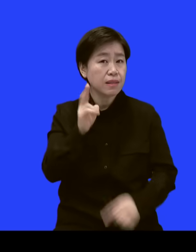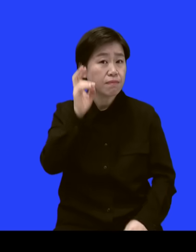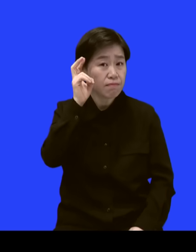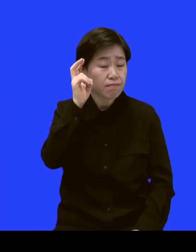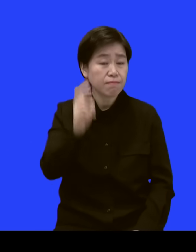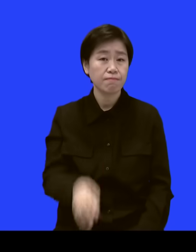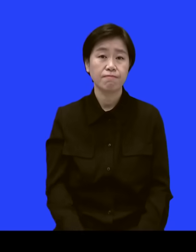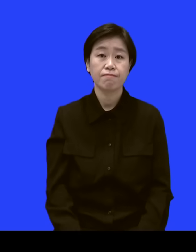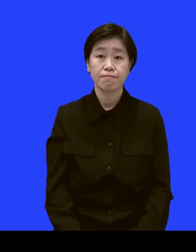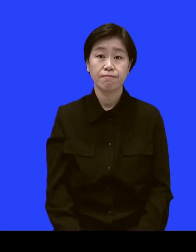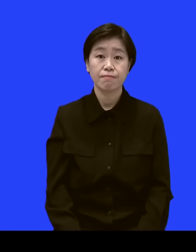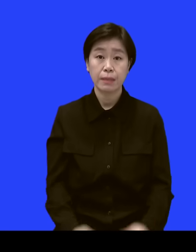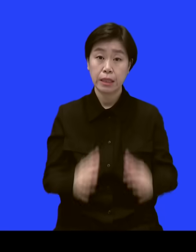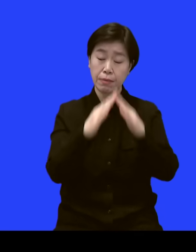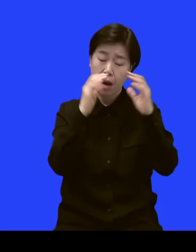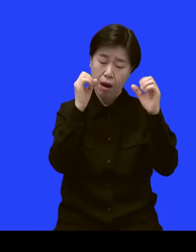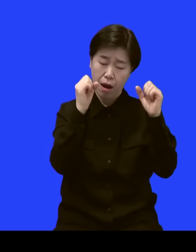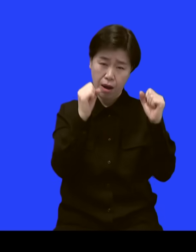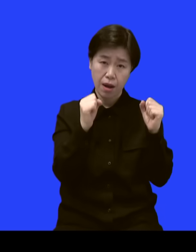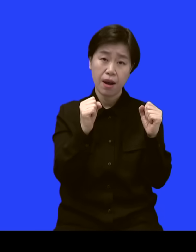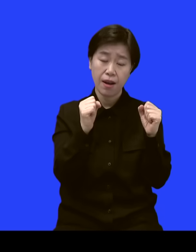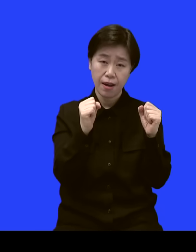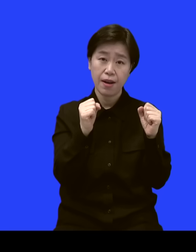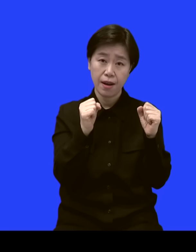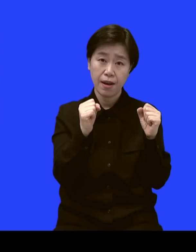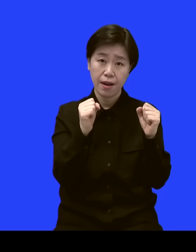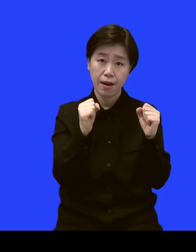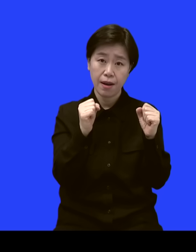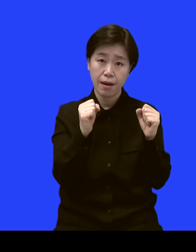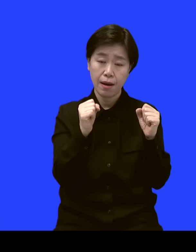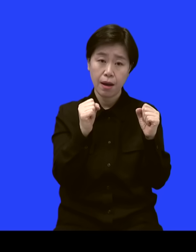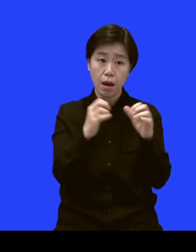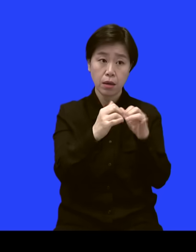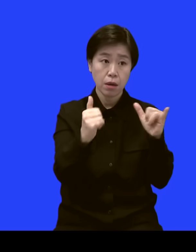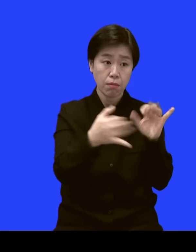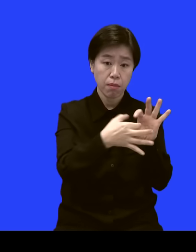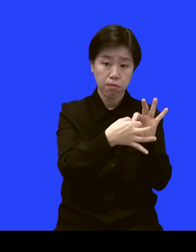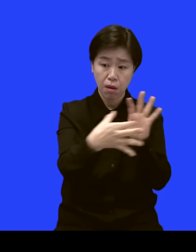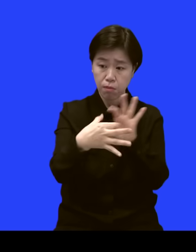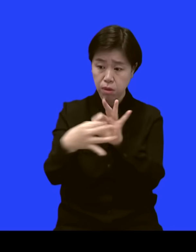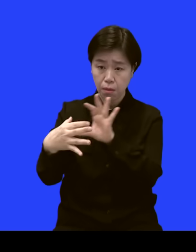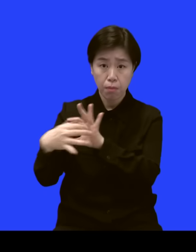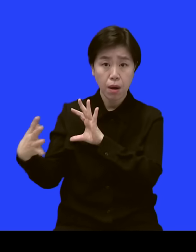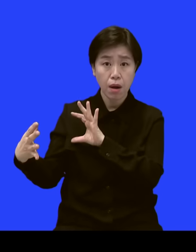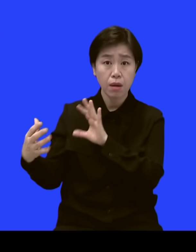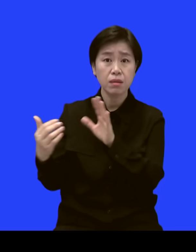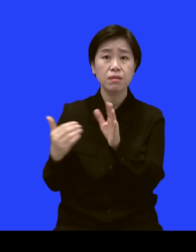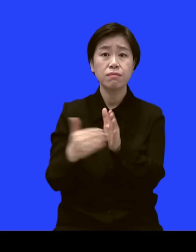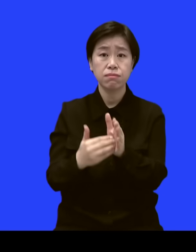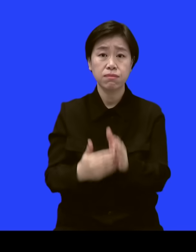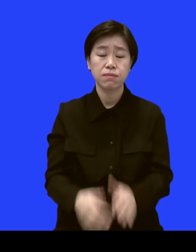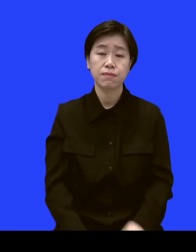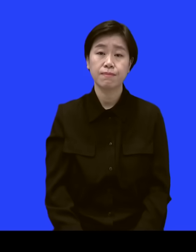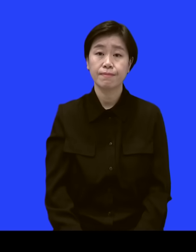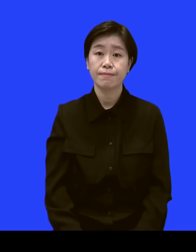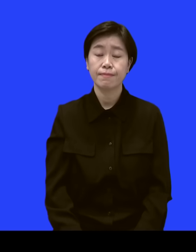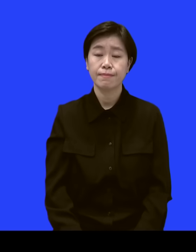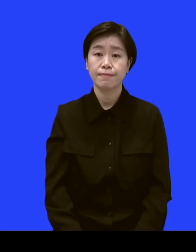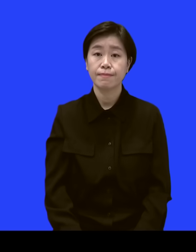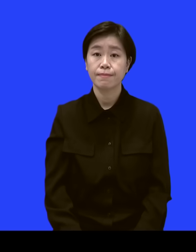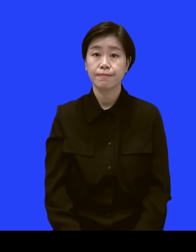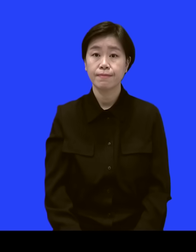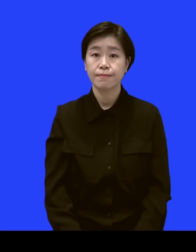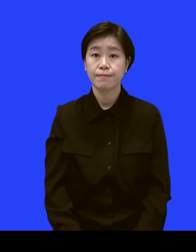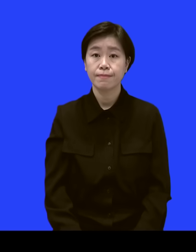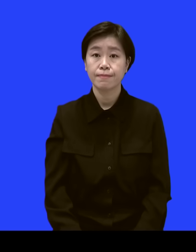집에만 있어서? 네, 집에 있으면서 이제 모든 인간관계들이 다 깨지고 그 당시에도 또 이제 제가